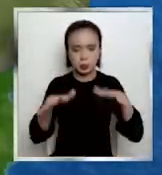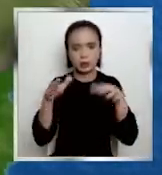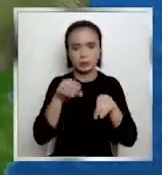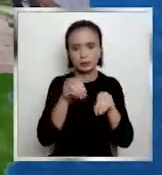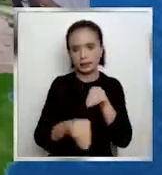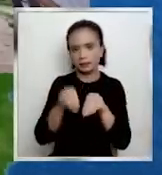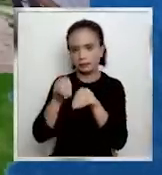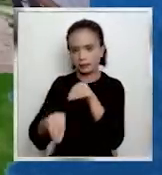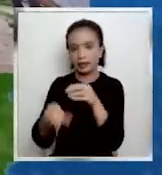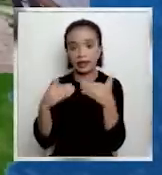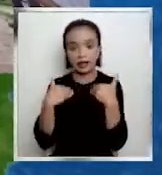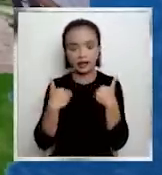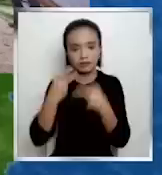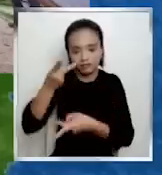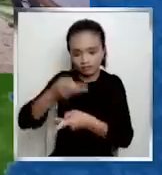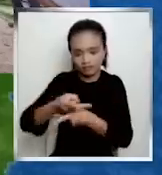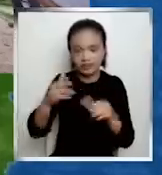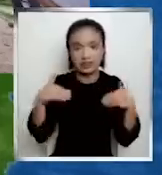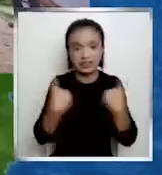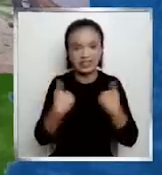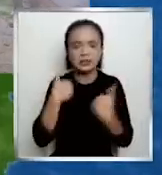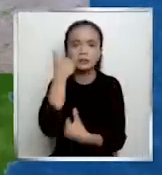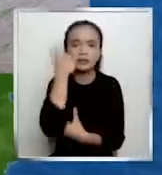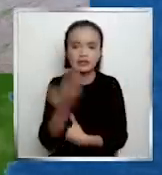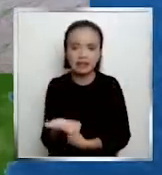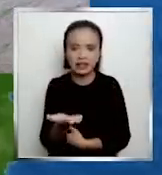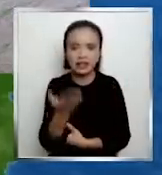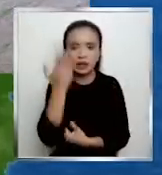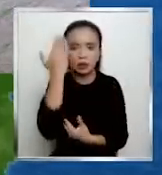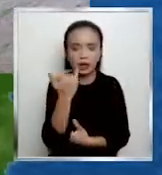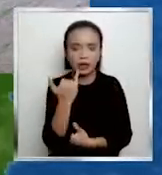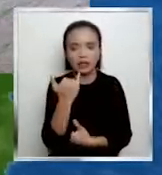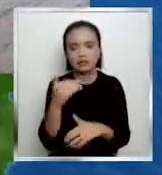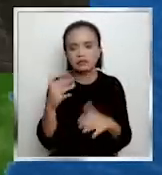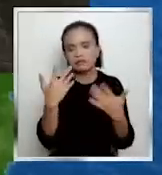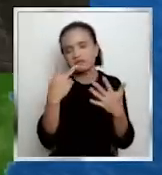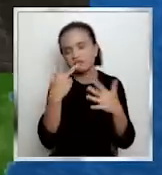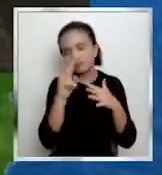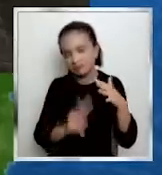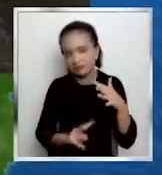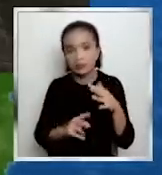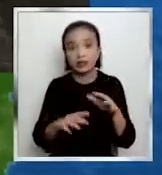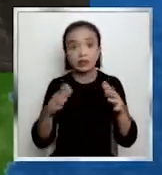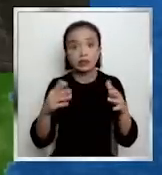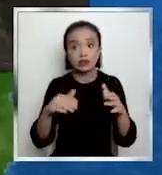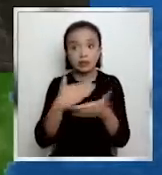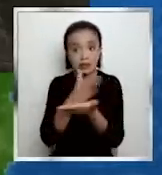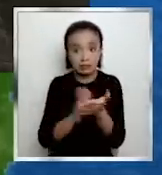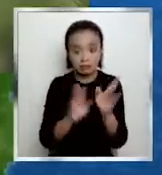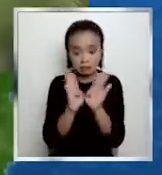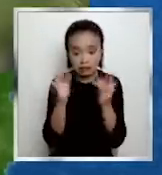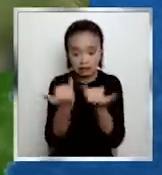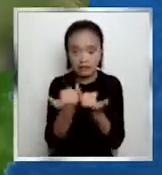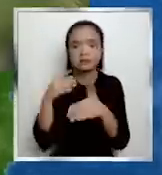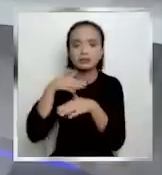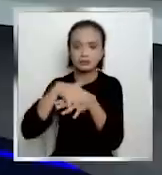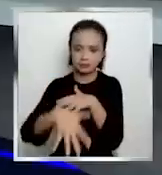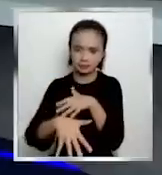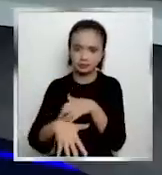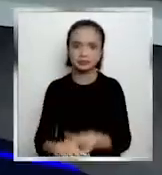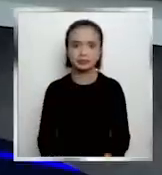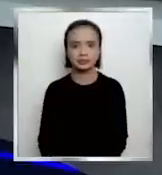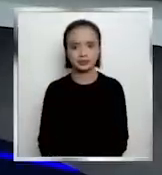alagang hayop ding nasawi matapos umanong malunod. Nagka-landslide naman sa ilang barangay.